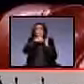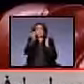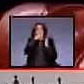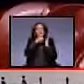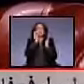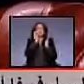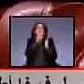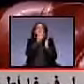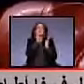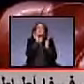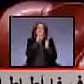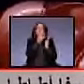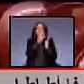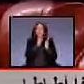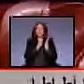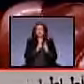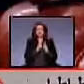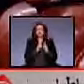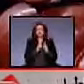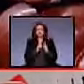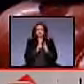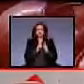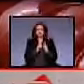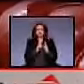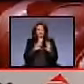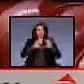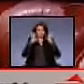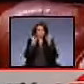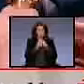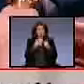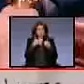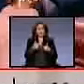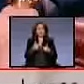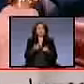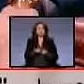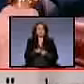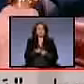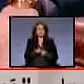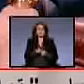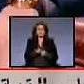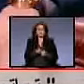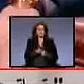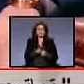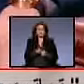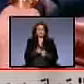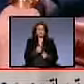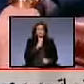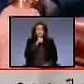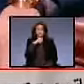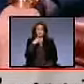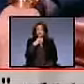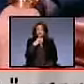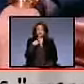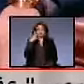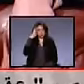الوقت انت في حاله بازل بتحاول تجمعه، ما بتجمعوش غير في نهايه الفيلم.